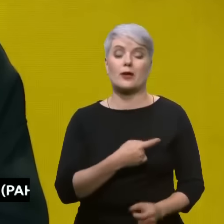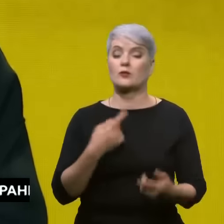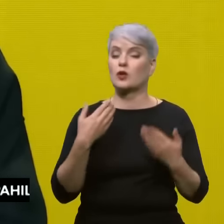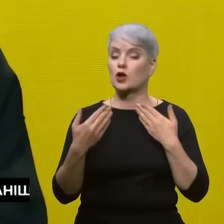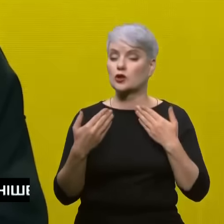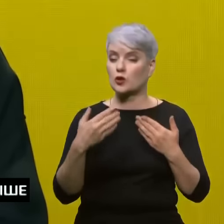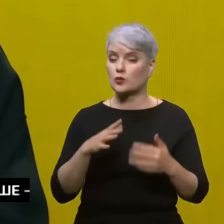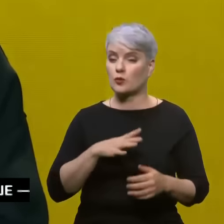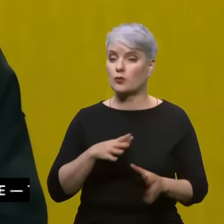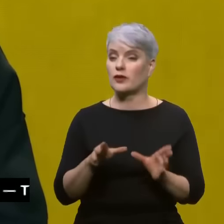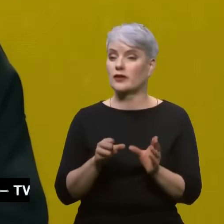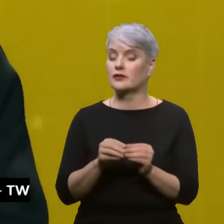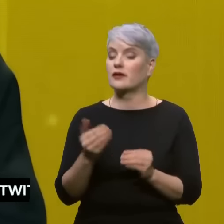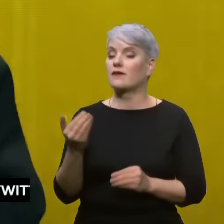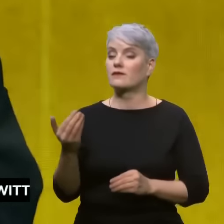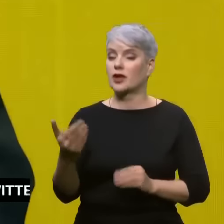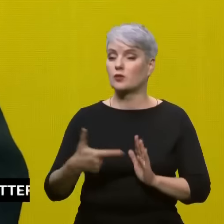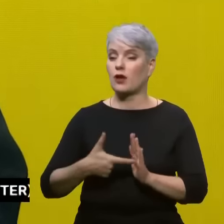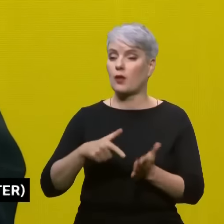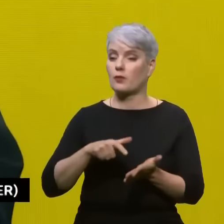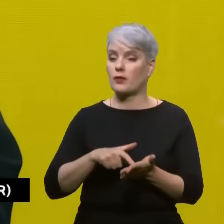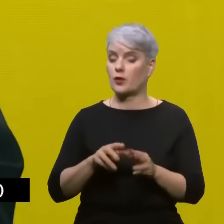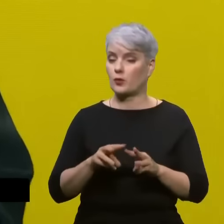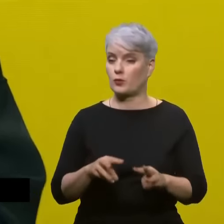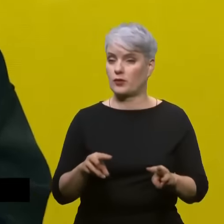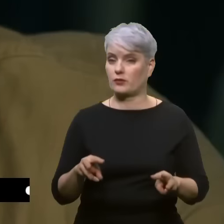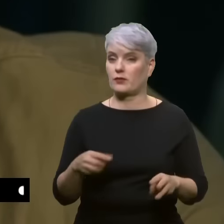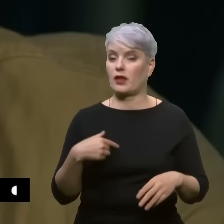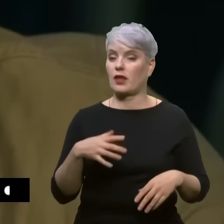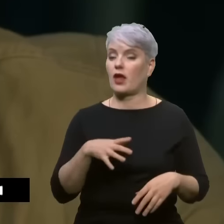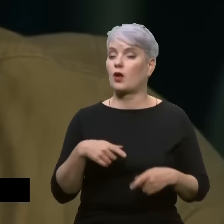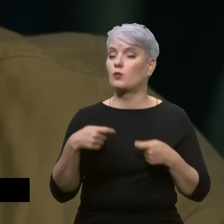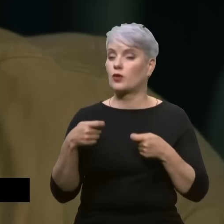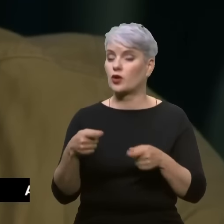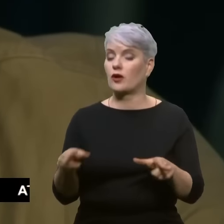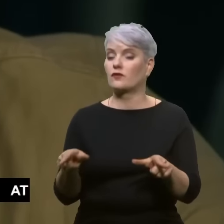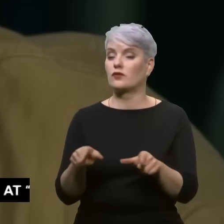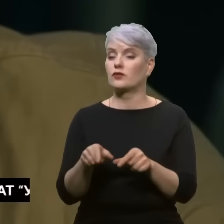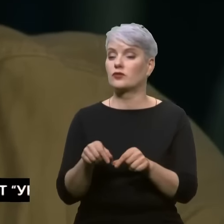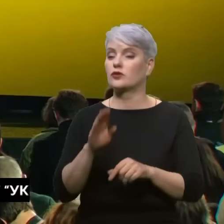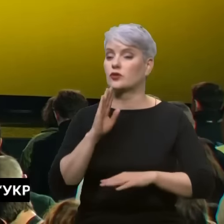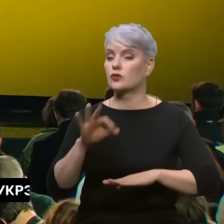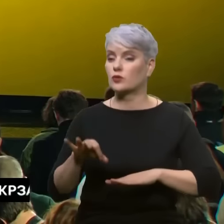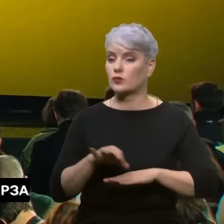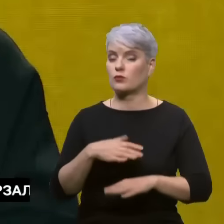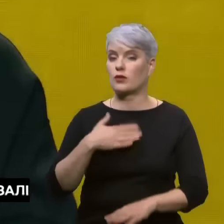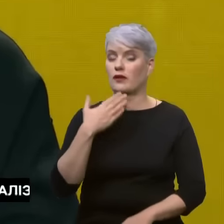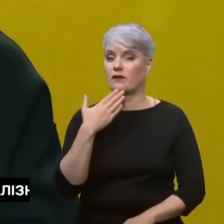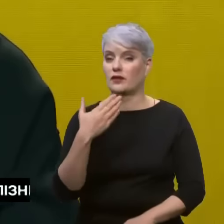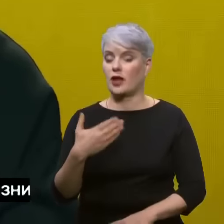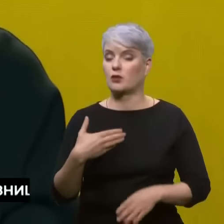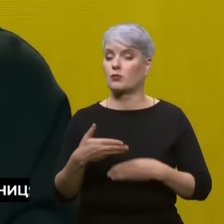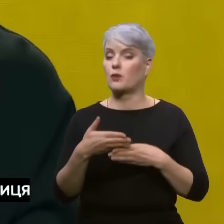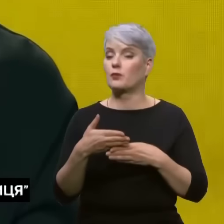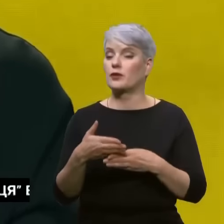з вашим кабінетом міністрів. І безумовно, я приїжджав із дружиною, ми були і вдячні, ми підтримували,